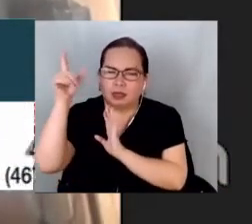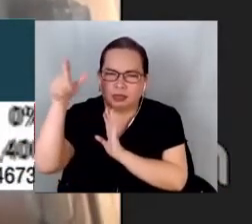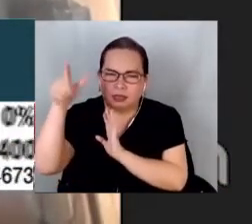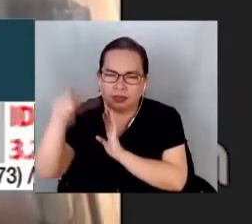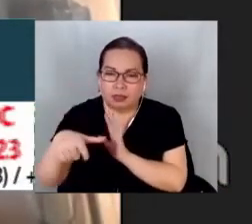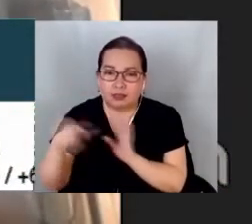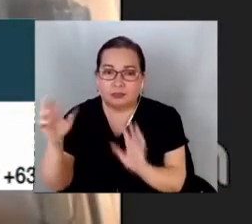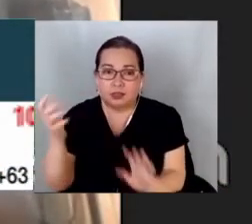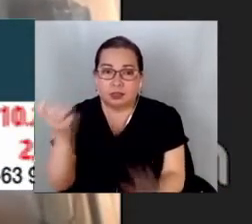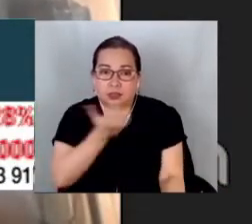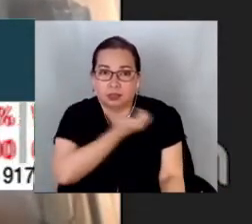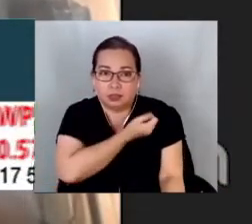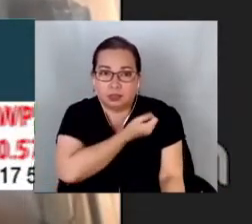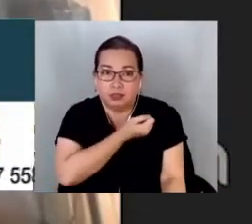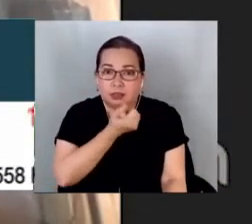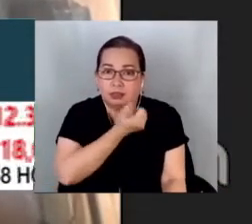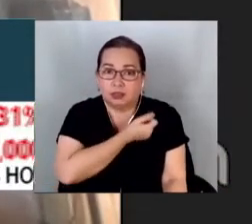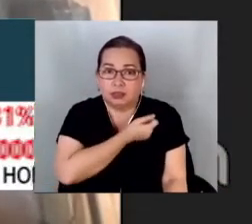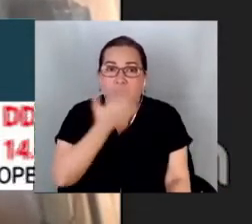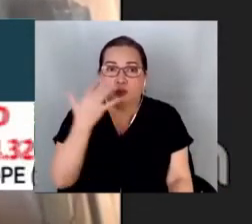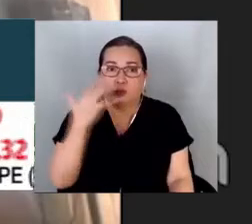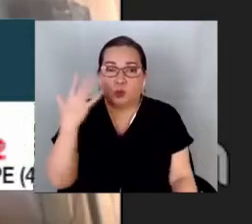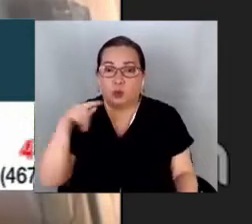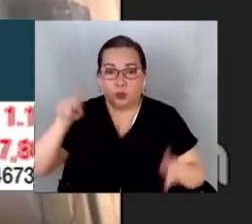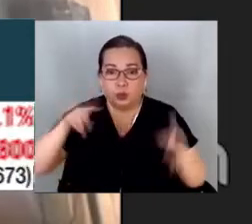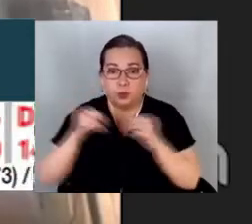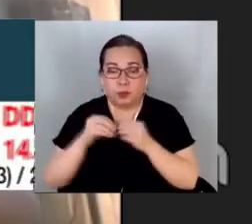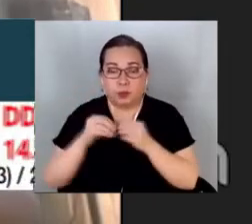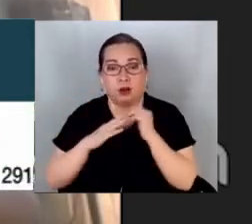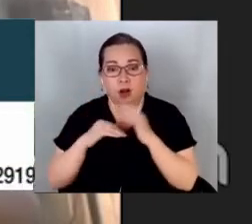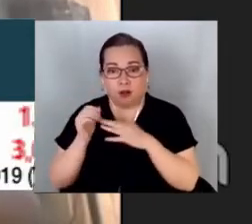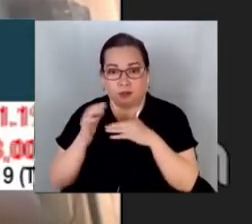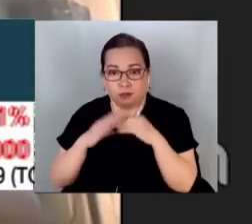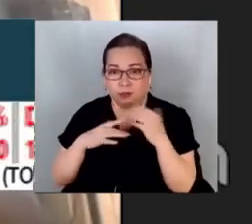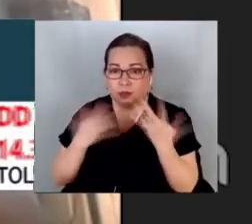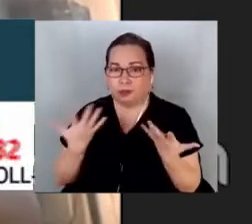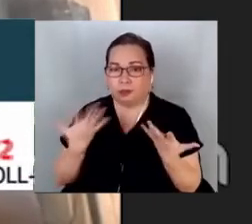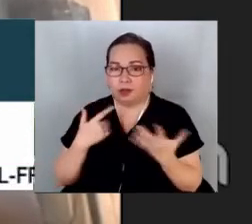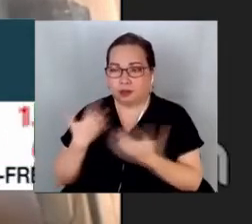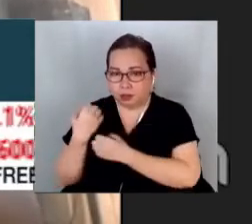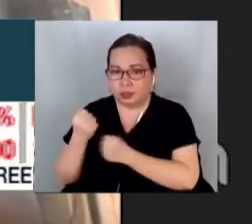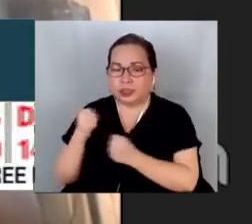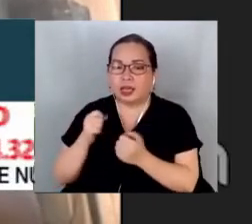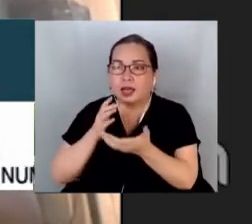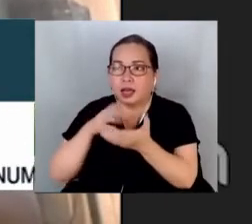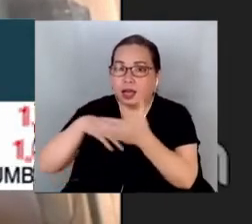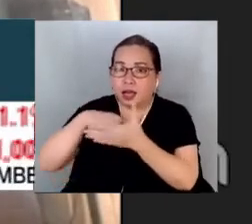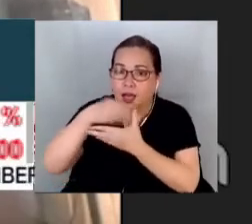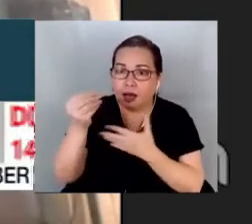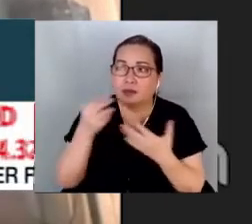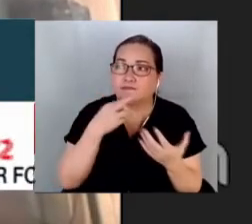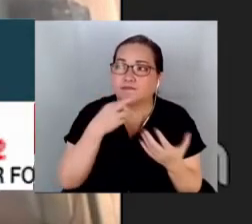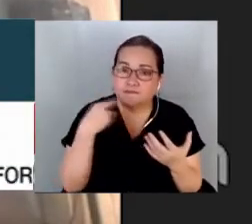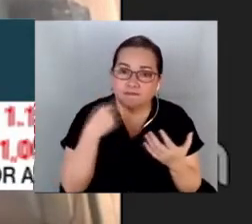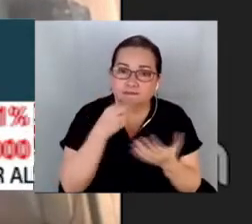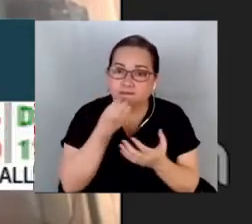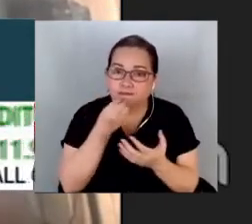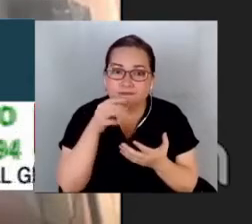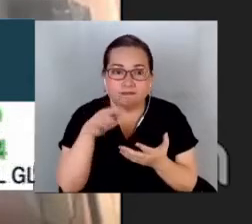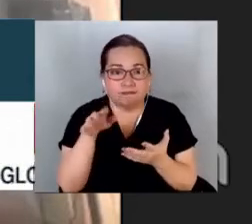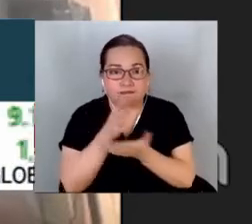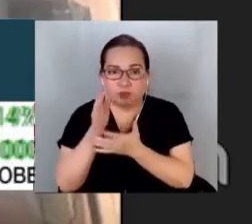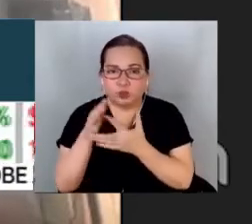magbakuna, pag tumaas ang kumpiyansa ng tao, maglalabasan na, kakain na sa labas, matatagdagan yung pressure